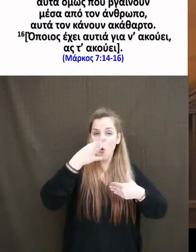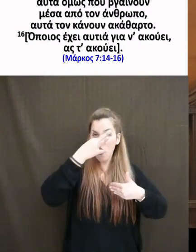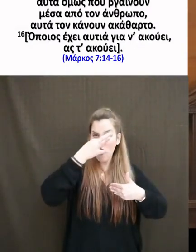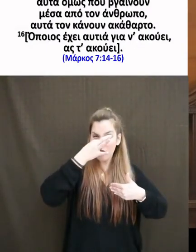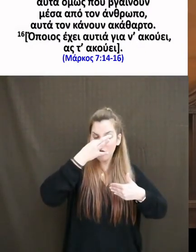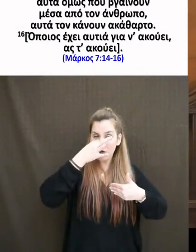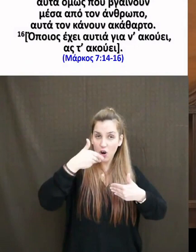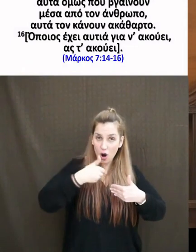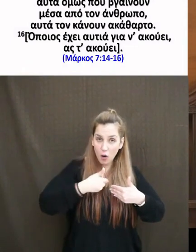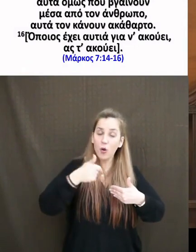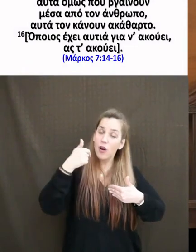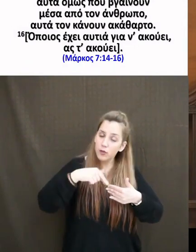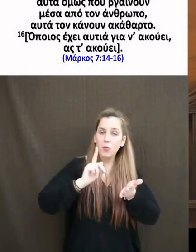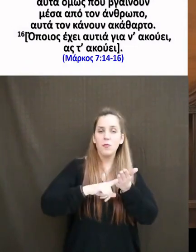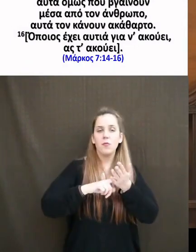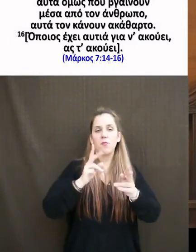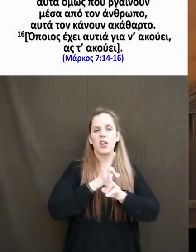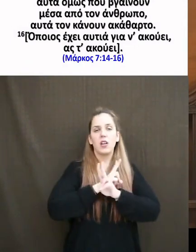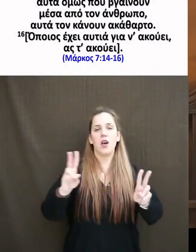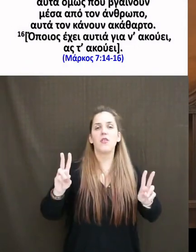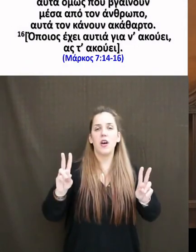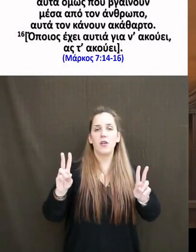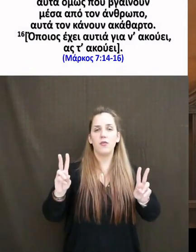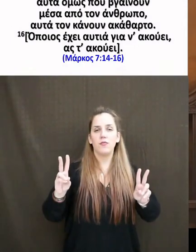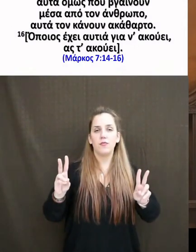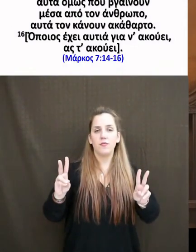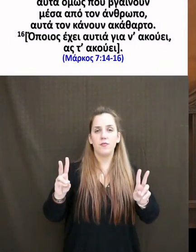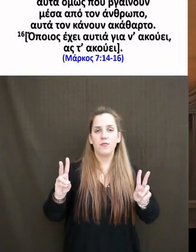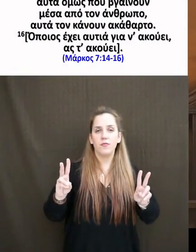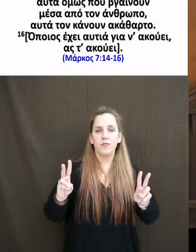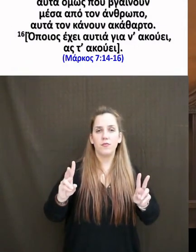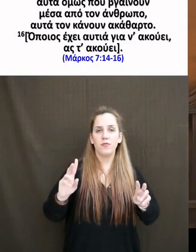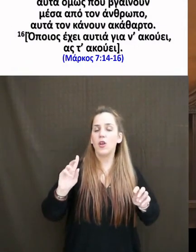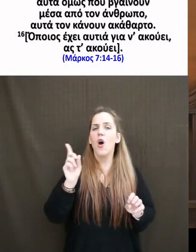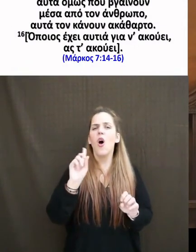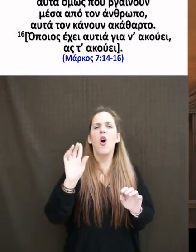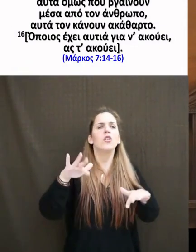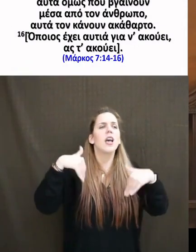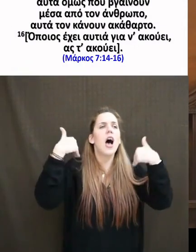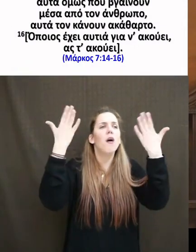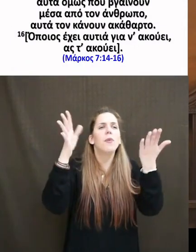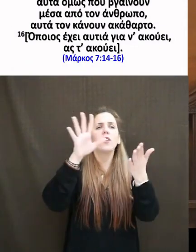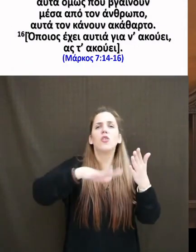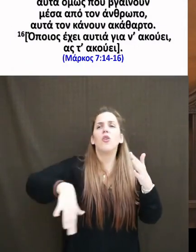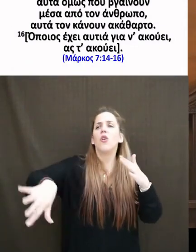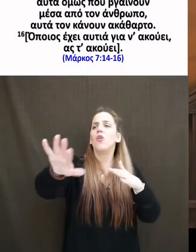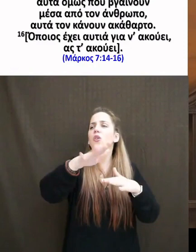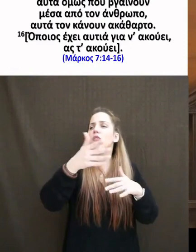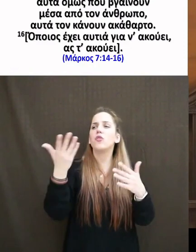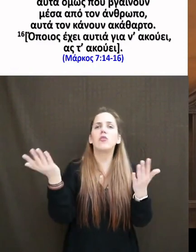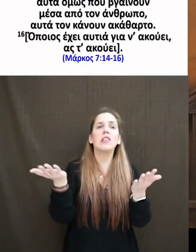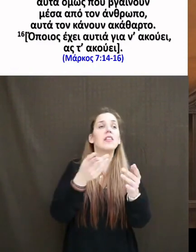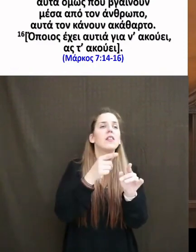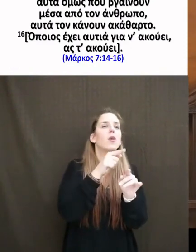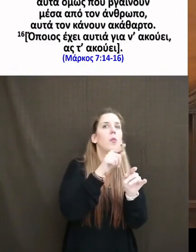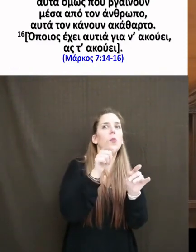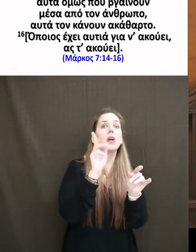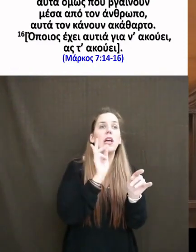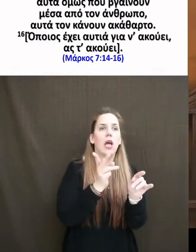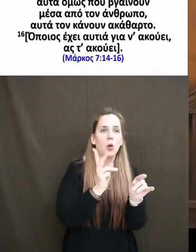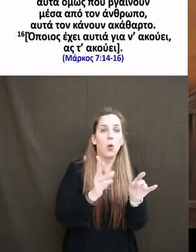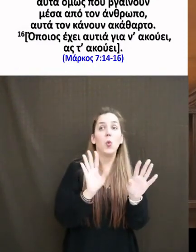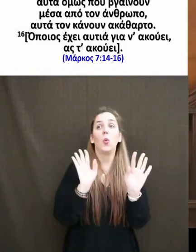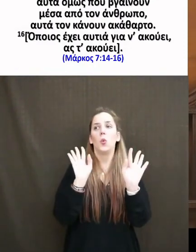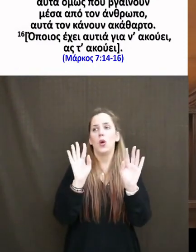συμπεριφορές. Μην ψάχνεις έξω από σένα να βρεις τι σε κάνει βρώμικο. Μέσα σου κοίτα.